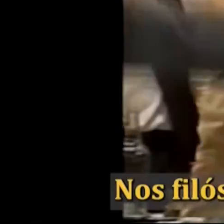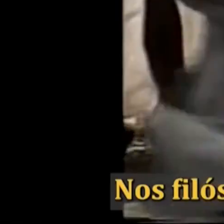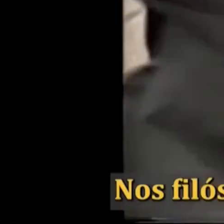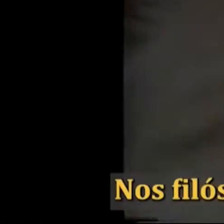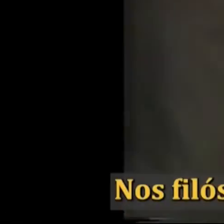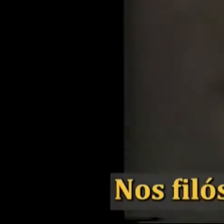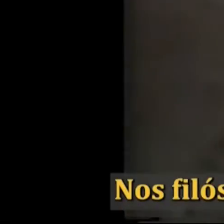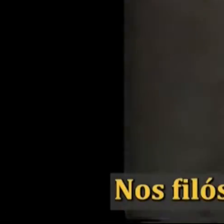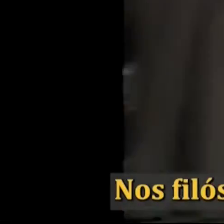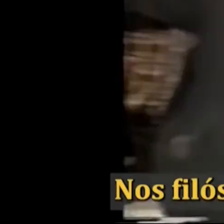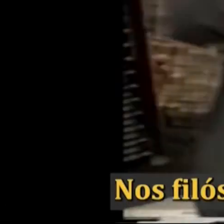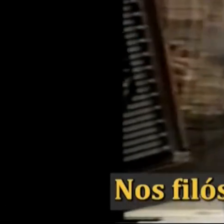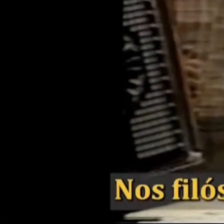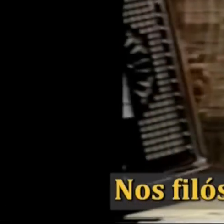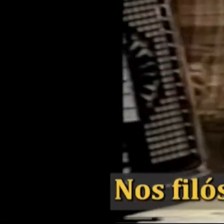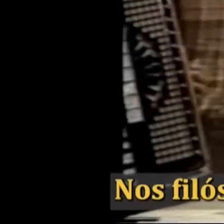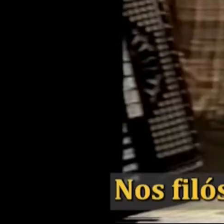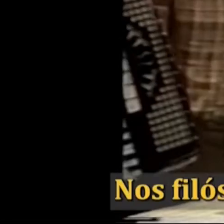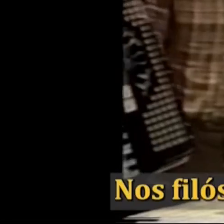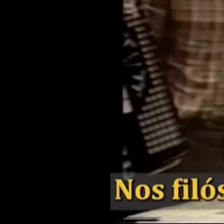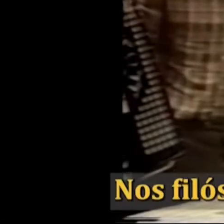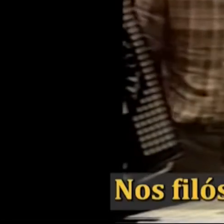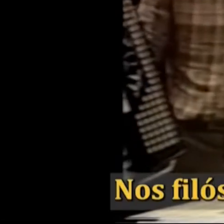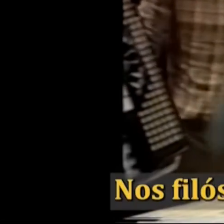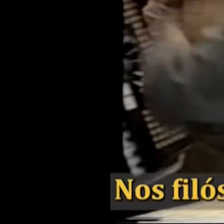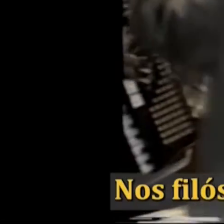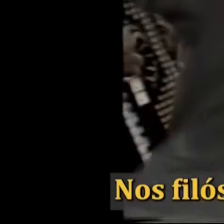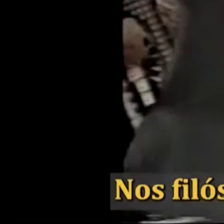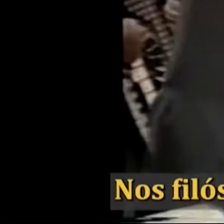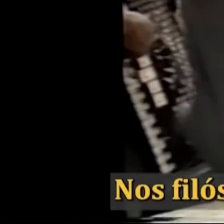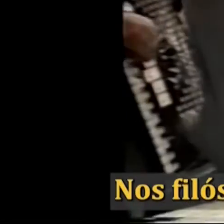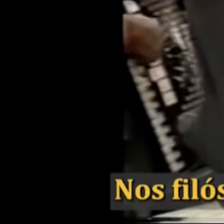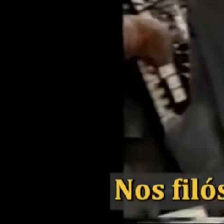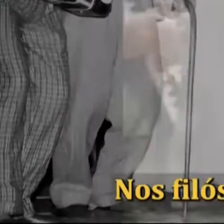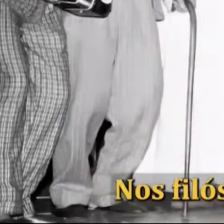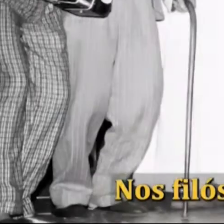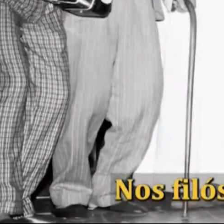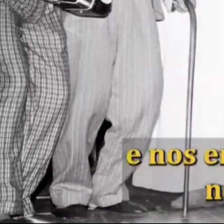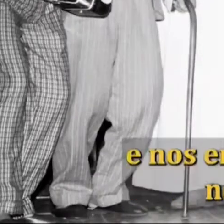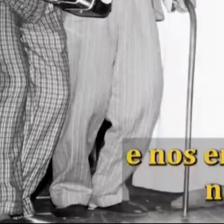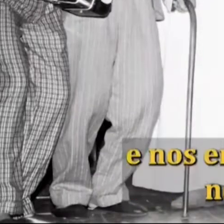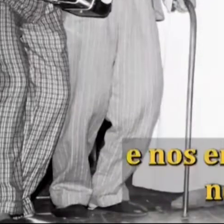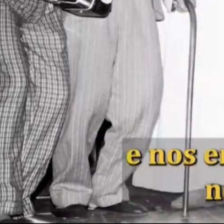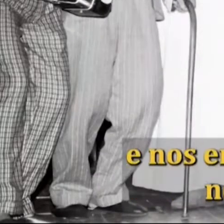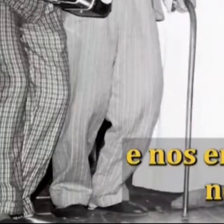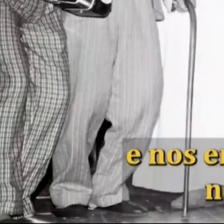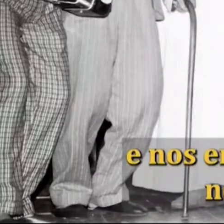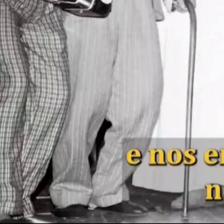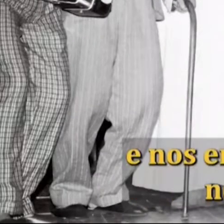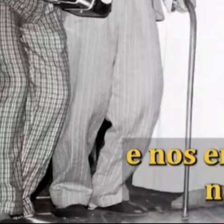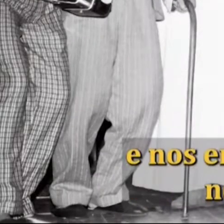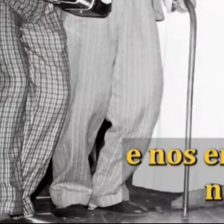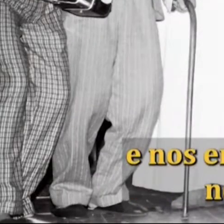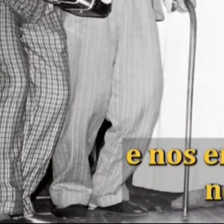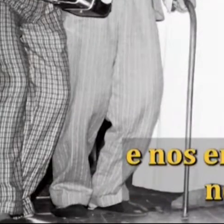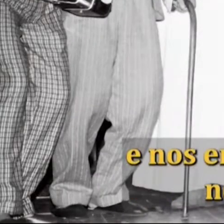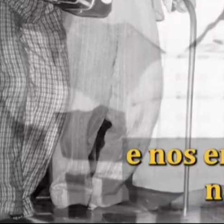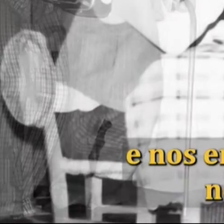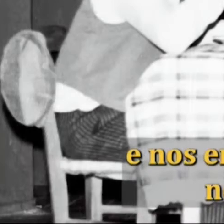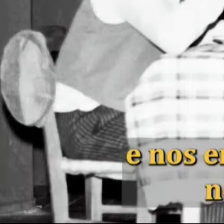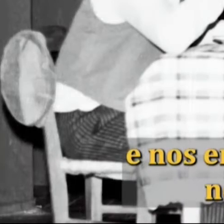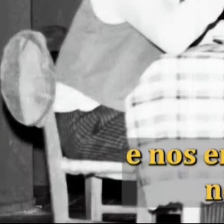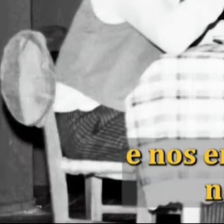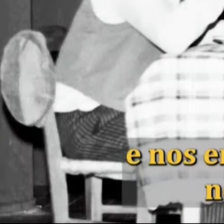In dei filò, in tele feste, dei giochi di carta, in tela tola in te incontri di